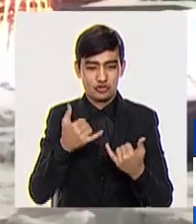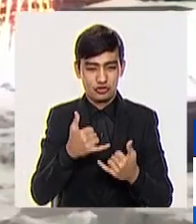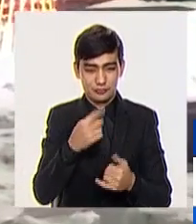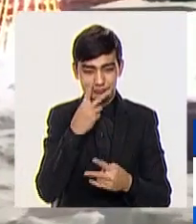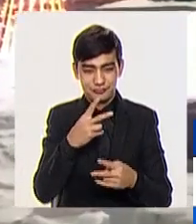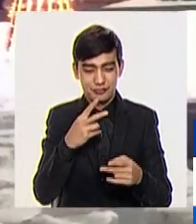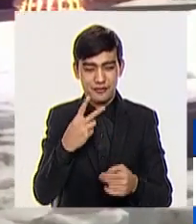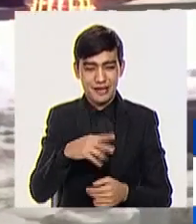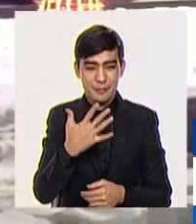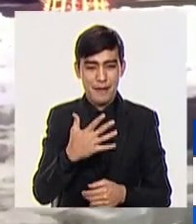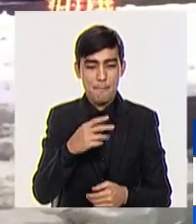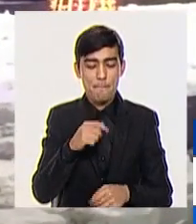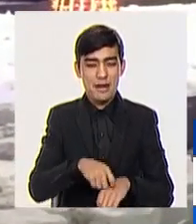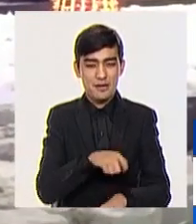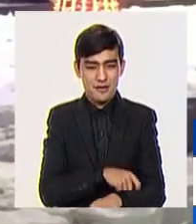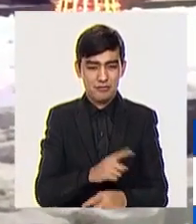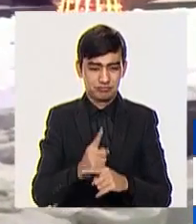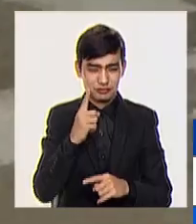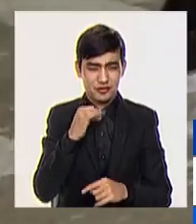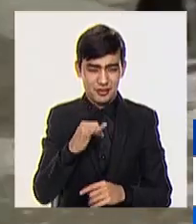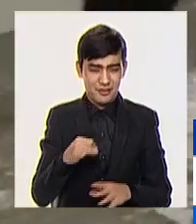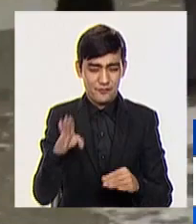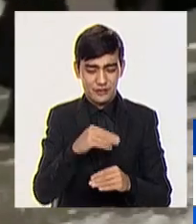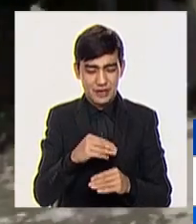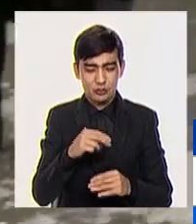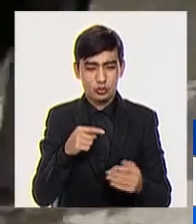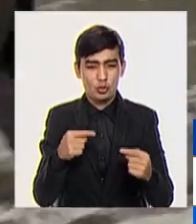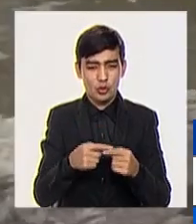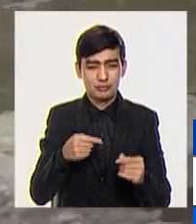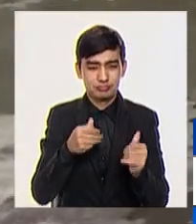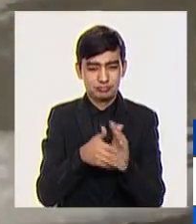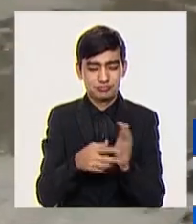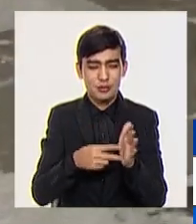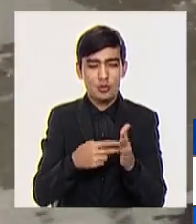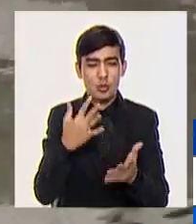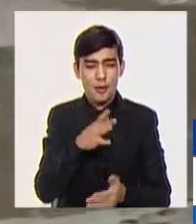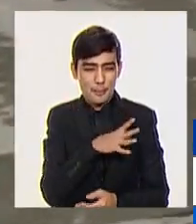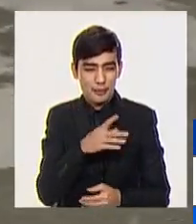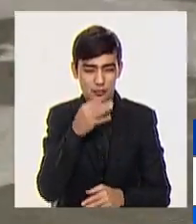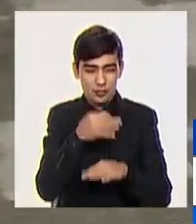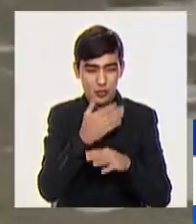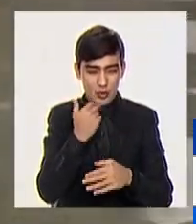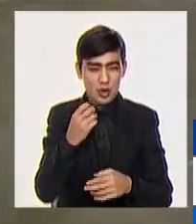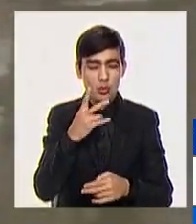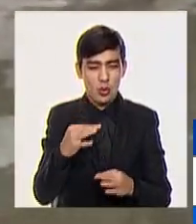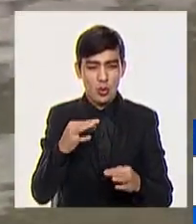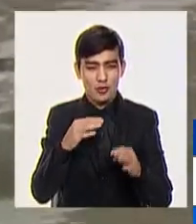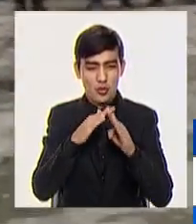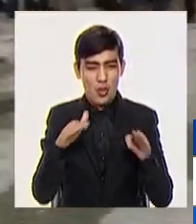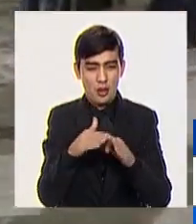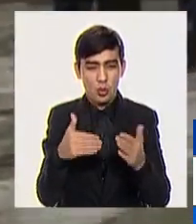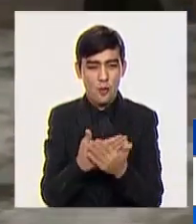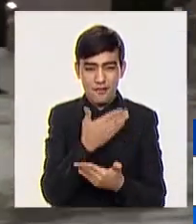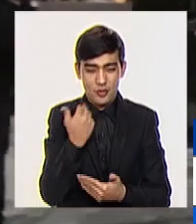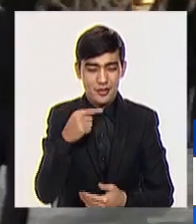которой 25 метров, отвечал Несильский акимат. Точную сумму они нам не назвали, известно, что елка не новая, ее